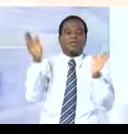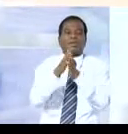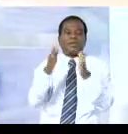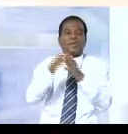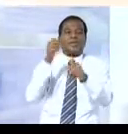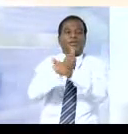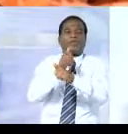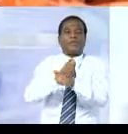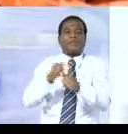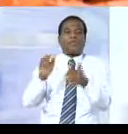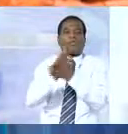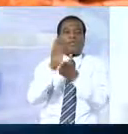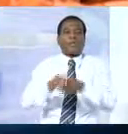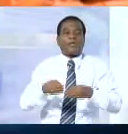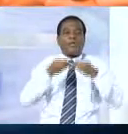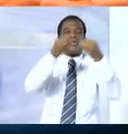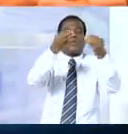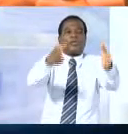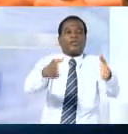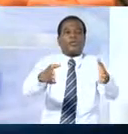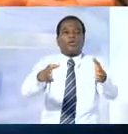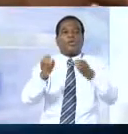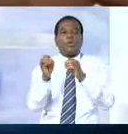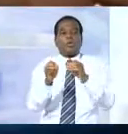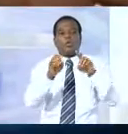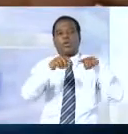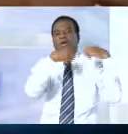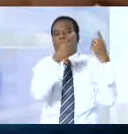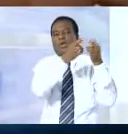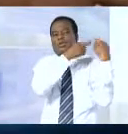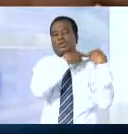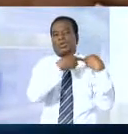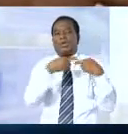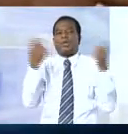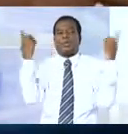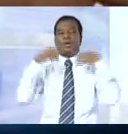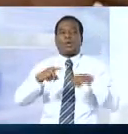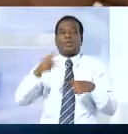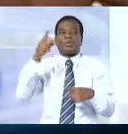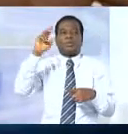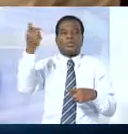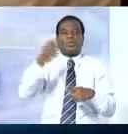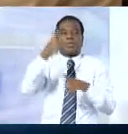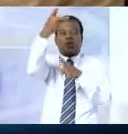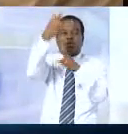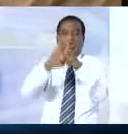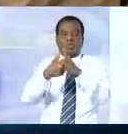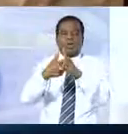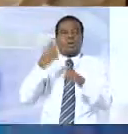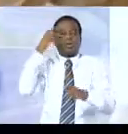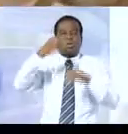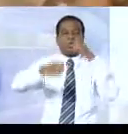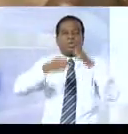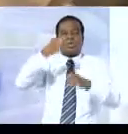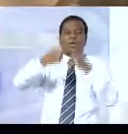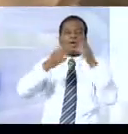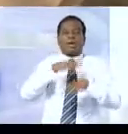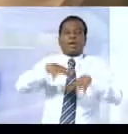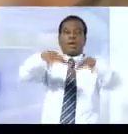d'Abidjan, le document sera soumis aux organes statutaires de la CEDEAO au cours du premier trimestre 2013 pour validation